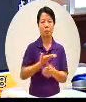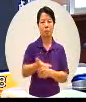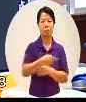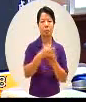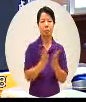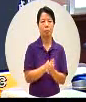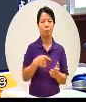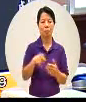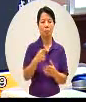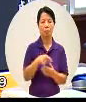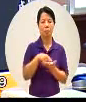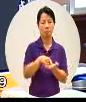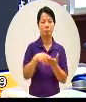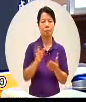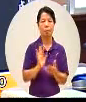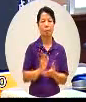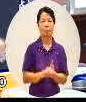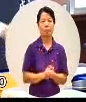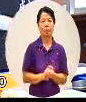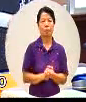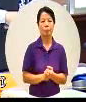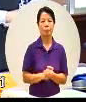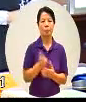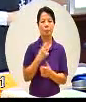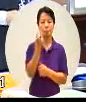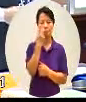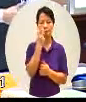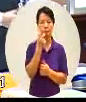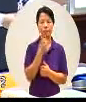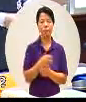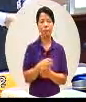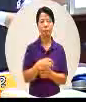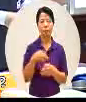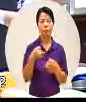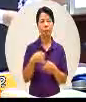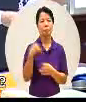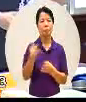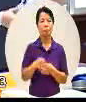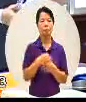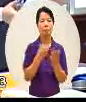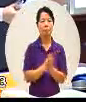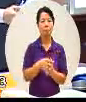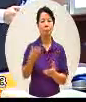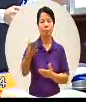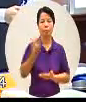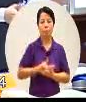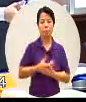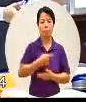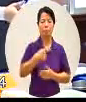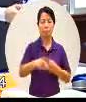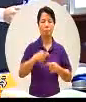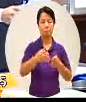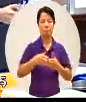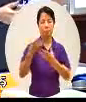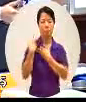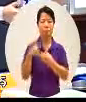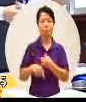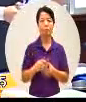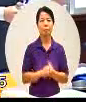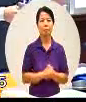赔。不过哦，你督导不周，你要负责任，我让你赔就好了。 其实